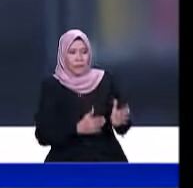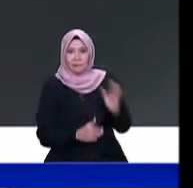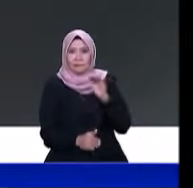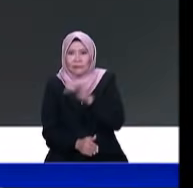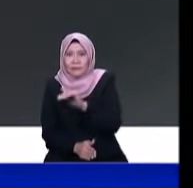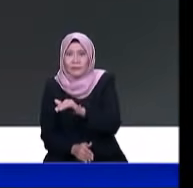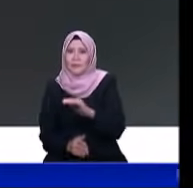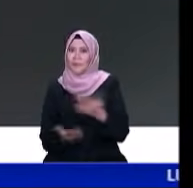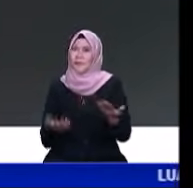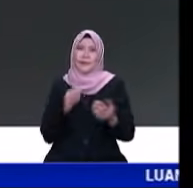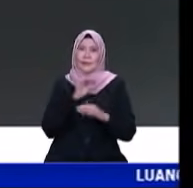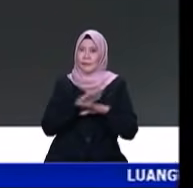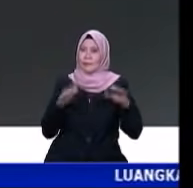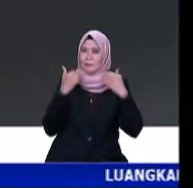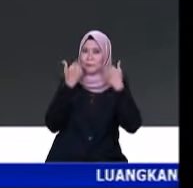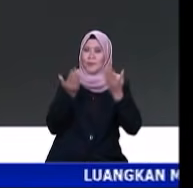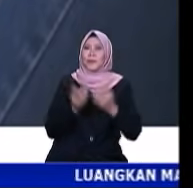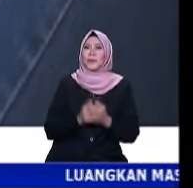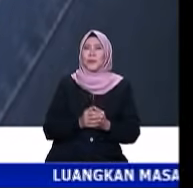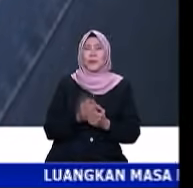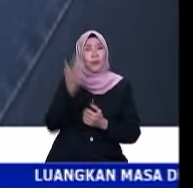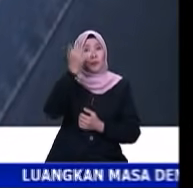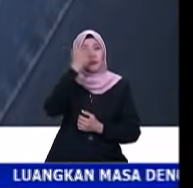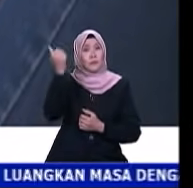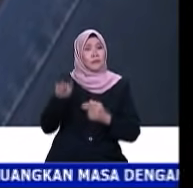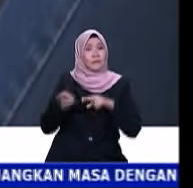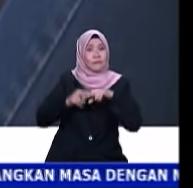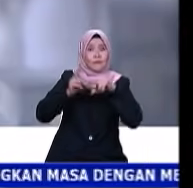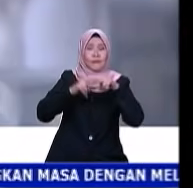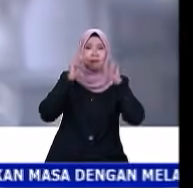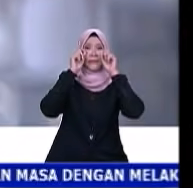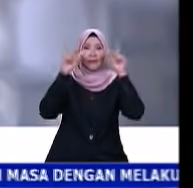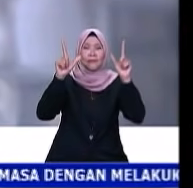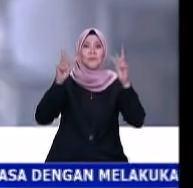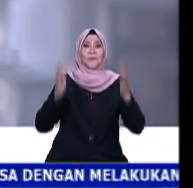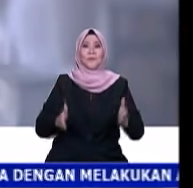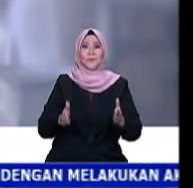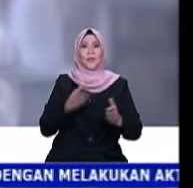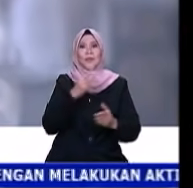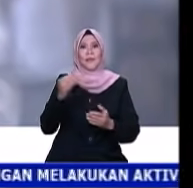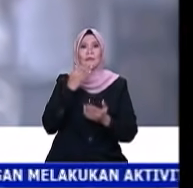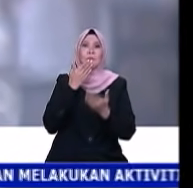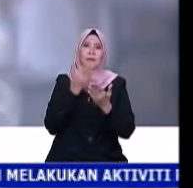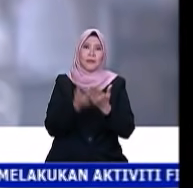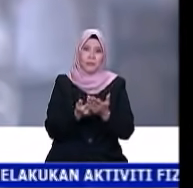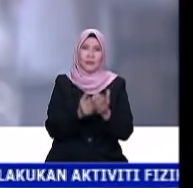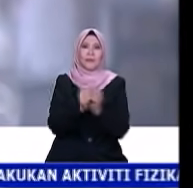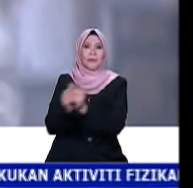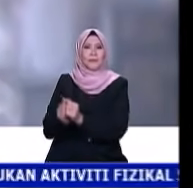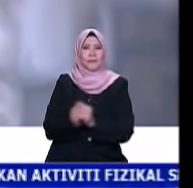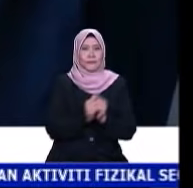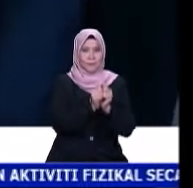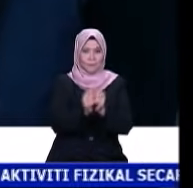terbabit bukan sahaja dapat meningkatkan kesedaran awam, malah ia penting untuk kebaikan bersama.